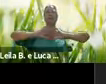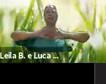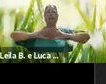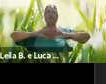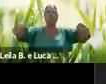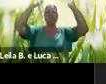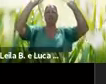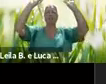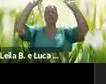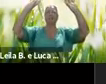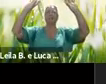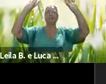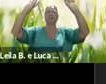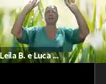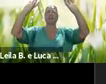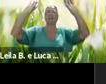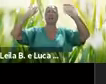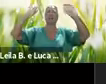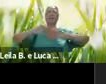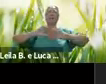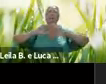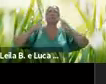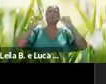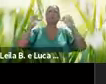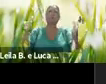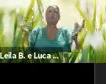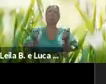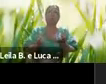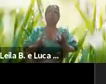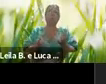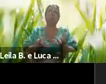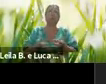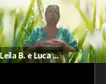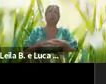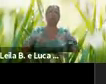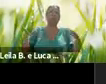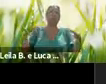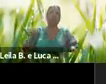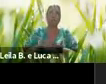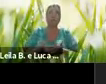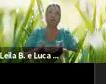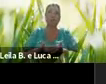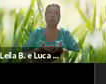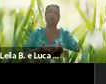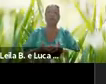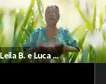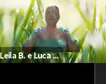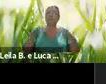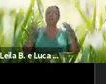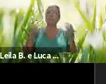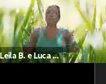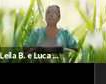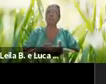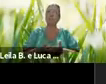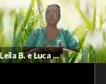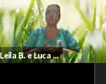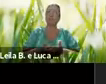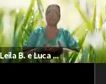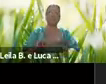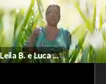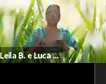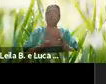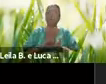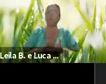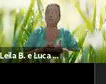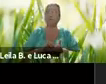e va nell'atmosfera della Terra. Ora, tutti i giorni, milioni di persone che fanno la stessa